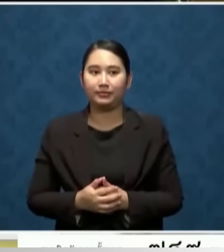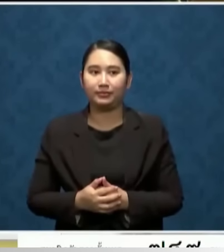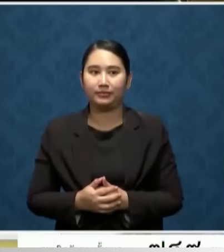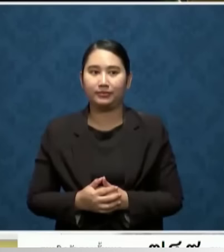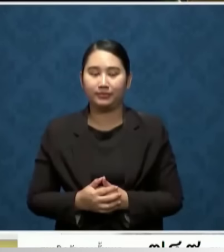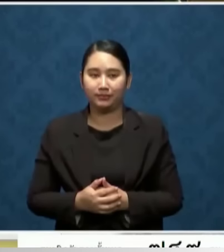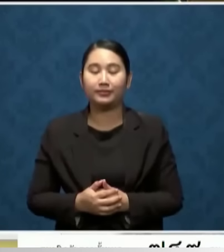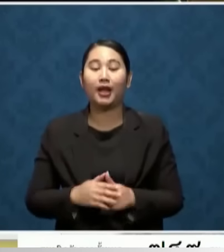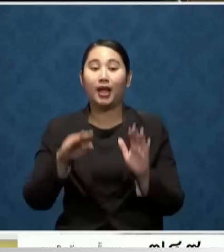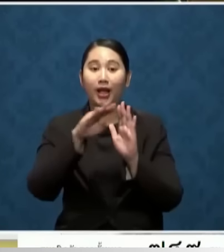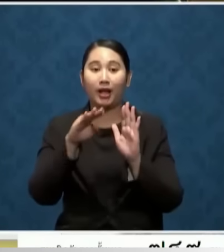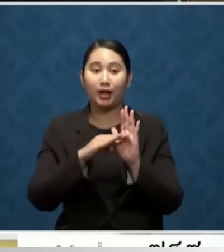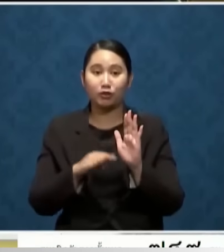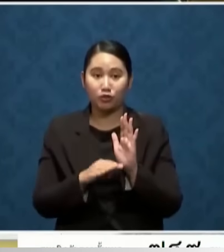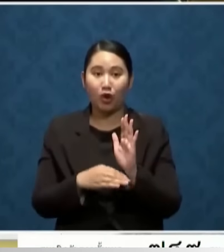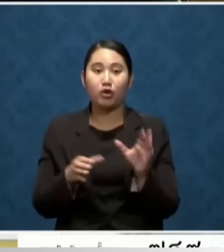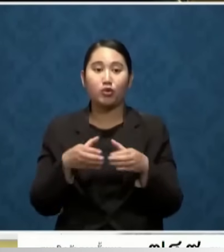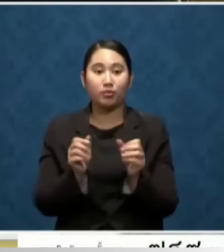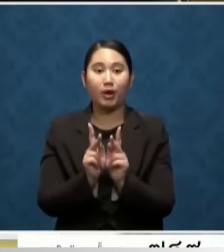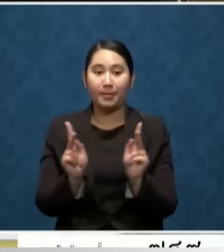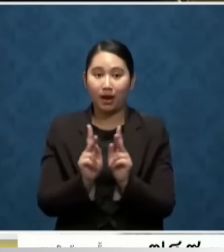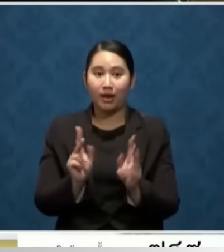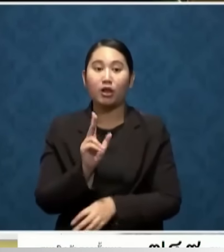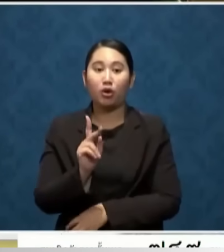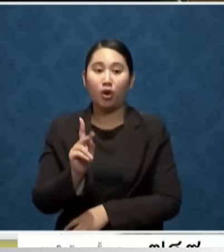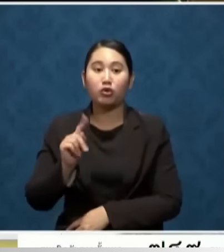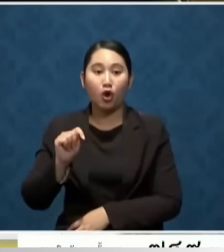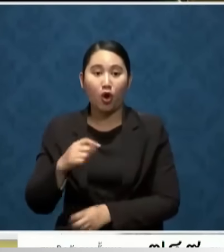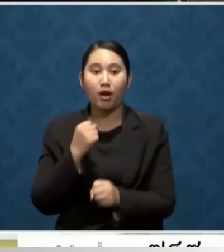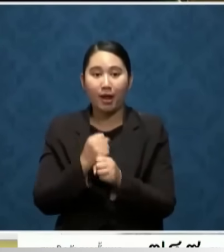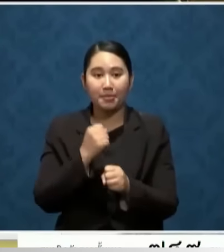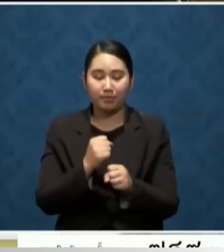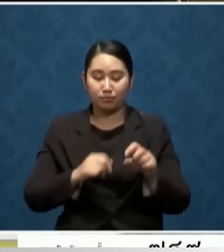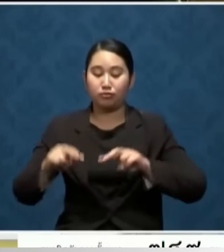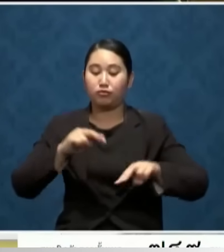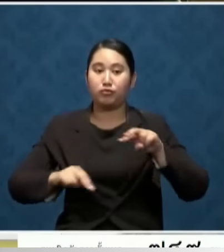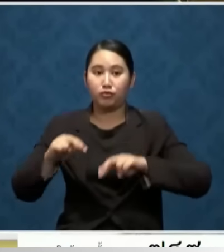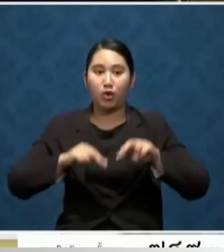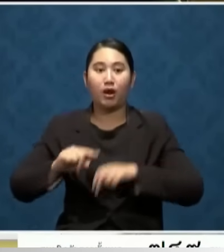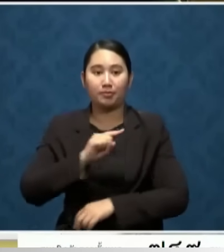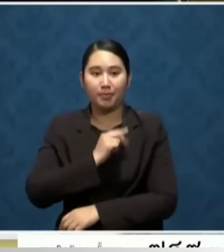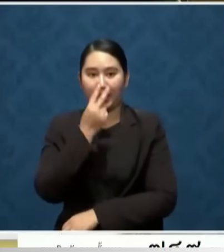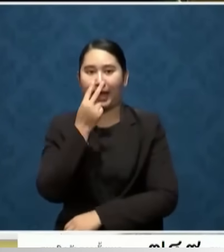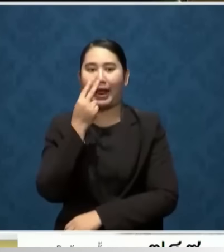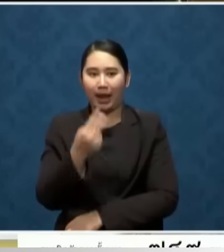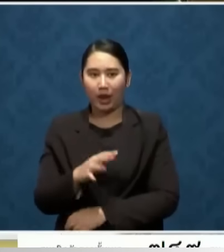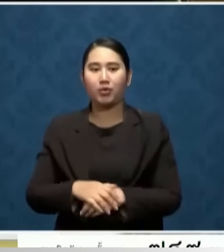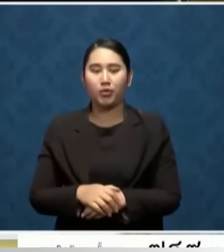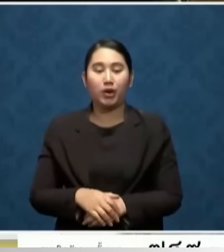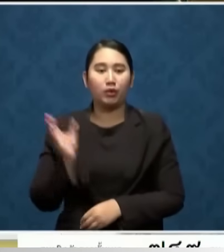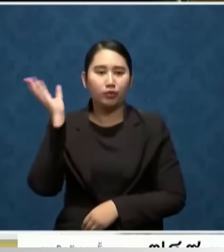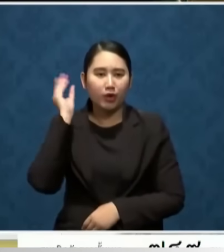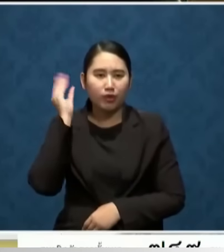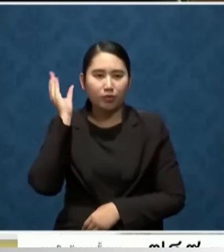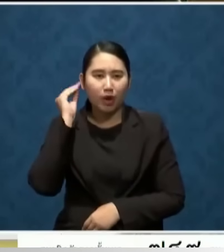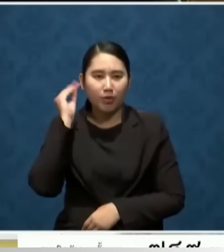กระบวนการของเจ้าหน้าที่กกต.กระบวนการอื่นที่มีการตรวจสอบเรื่องนี้เขาเห็นแล้วเขาฟังข้อเท็จ